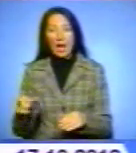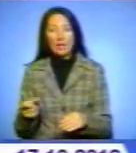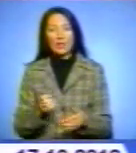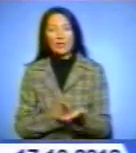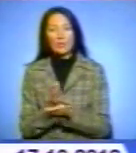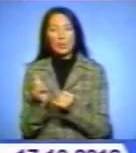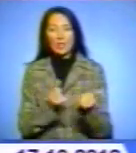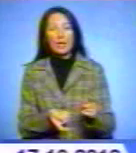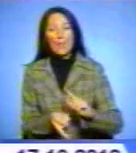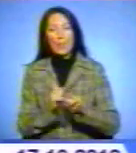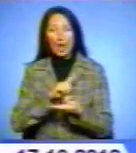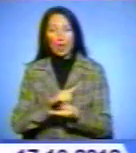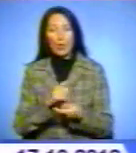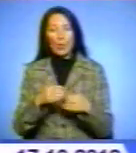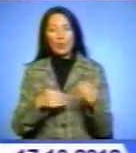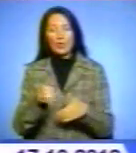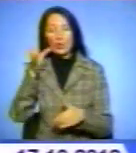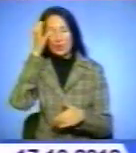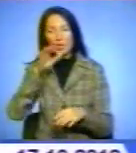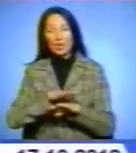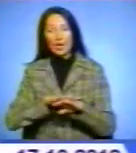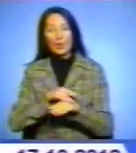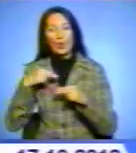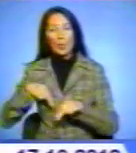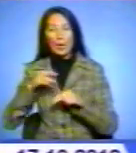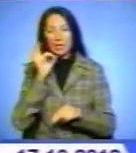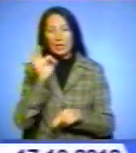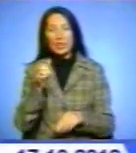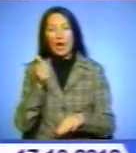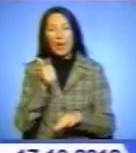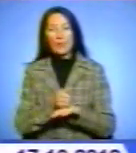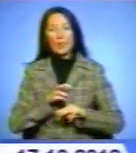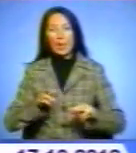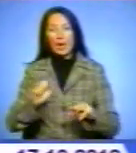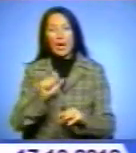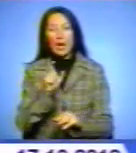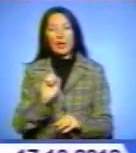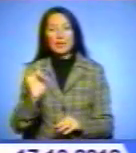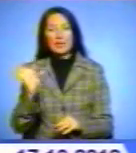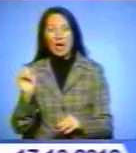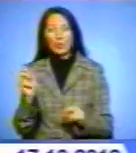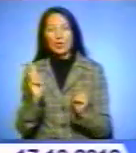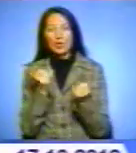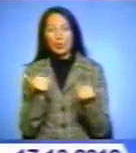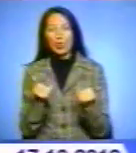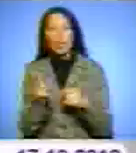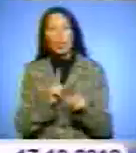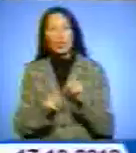та на ринку праці. Про це заявив прем'єр-міністр України Микола Азаров під час сьогоднішнього засідання Кабінету